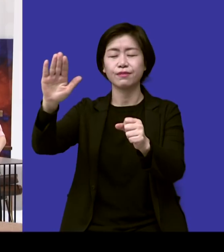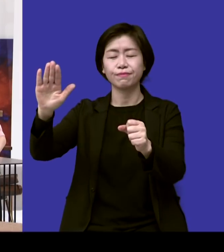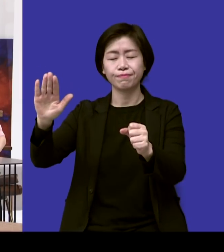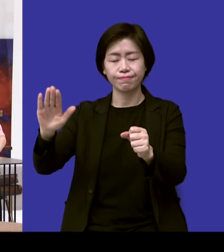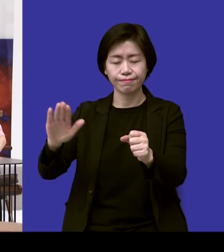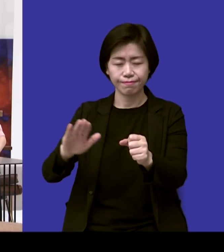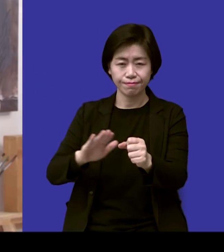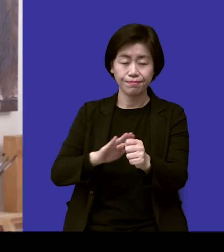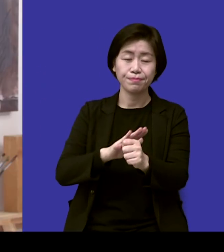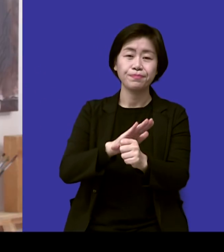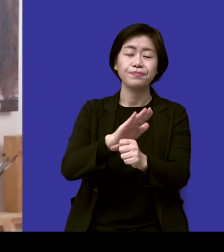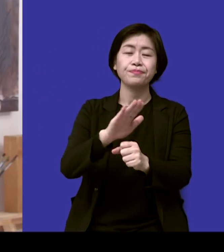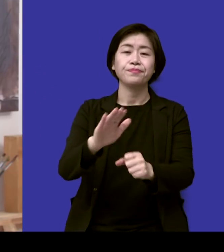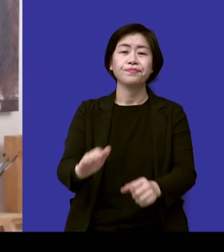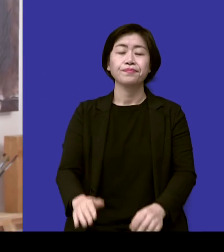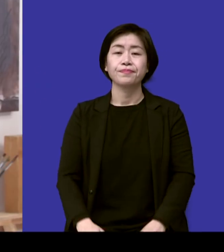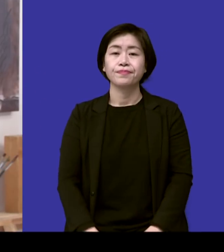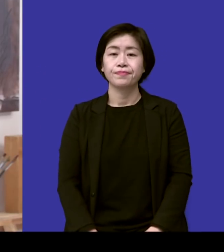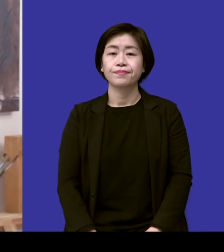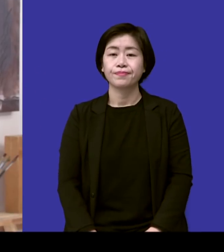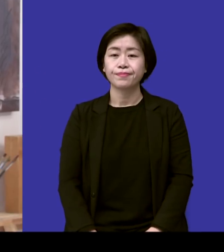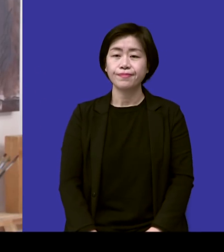사랑